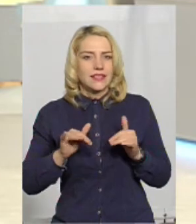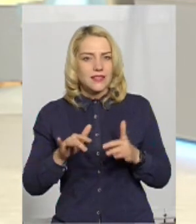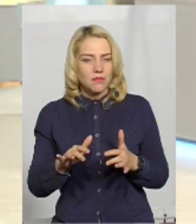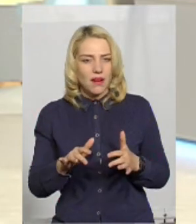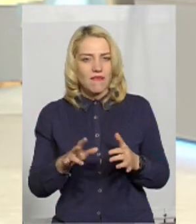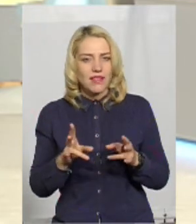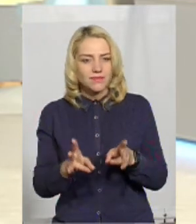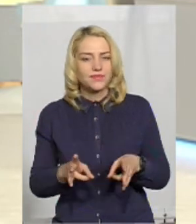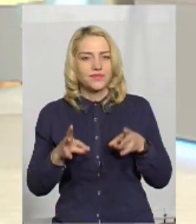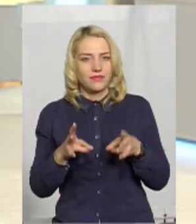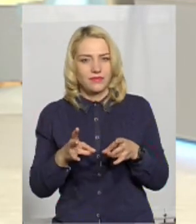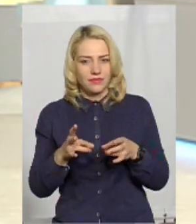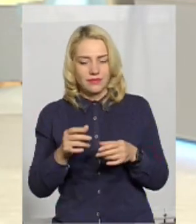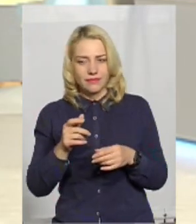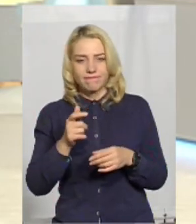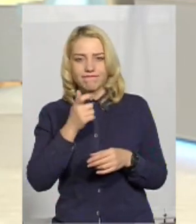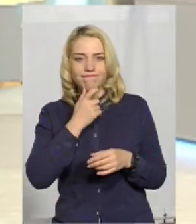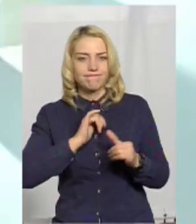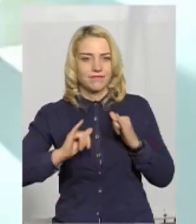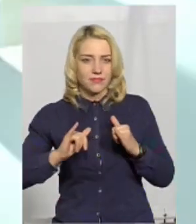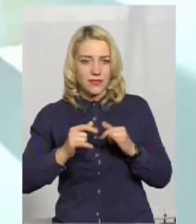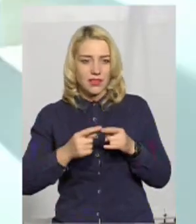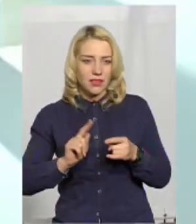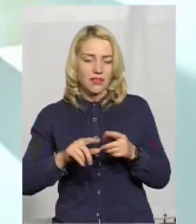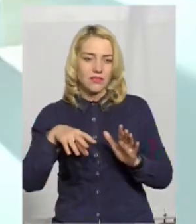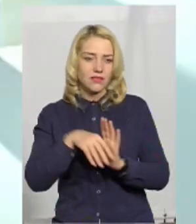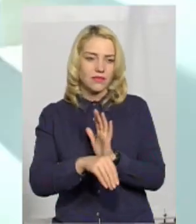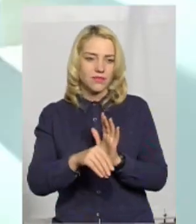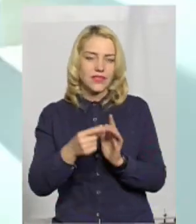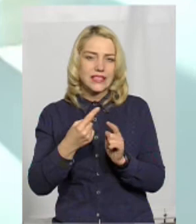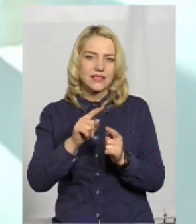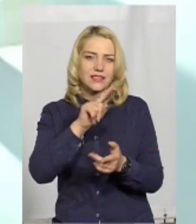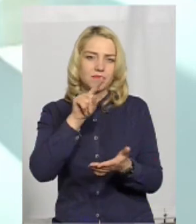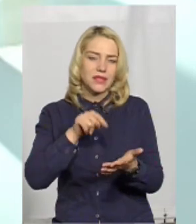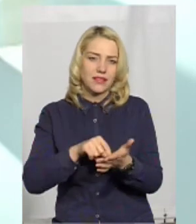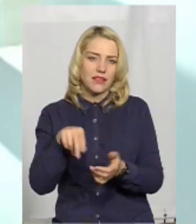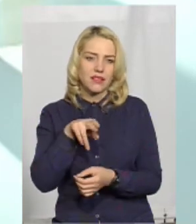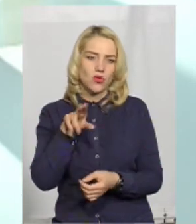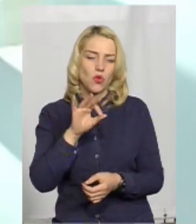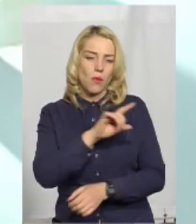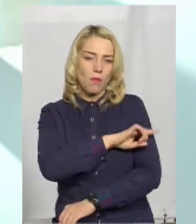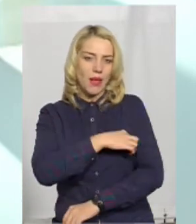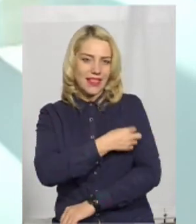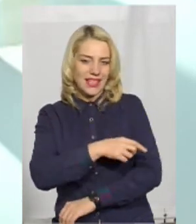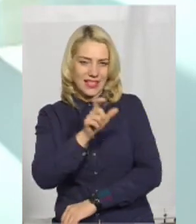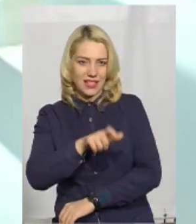от саме таких випадків, і знову ж таки, мені здається, це більше питання до медиків,